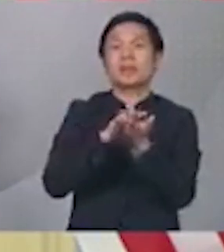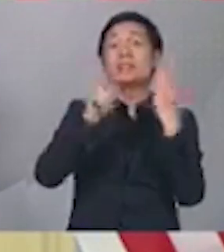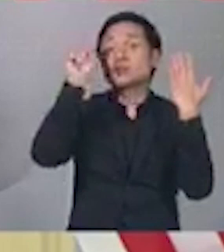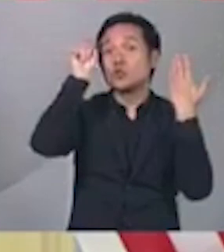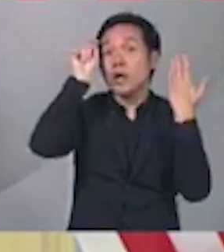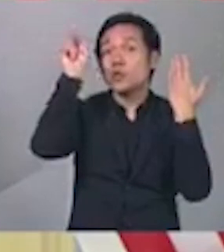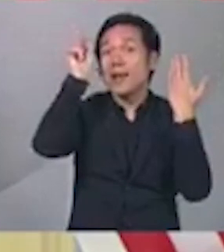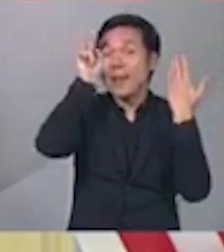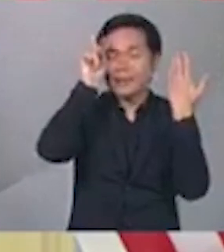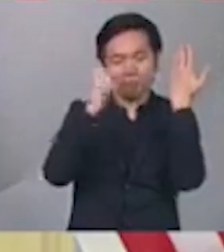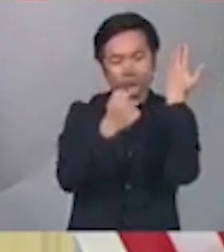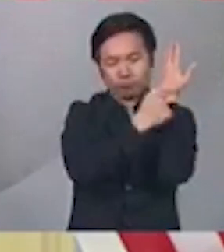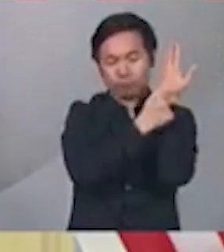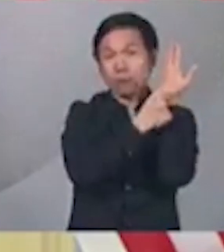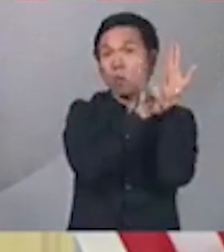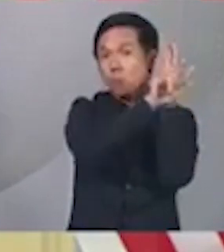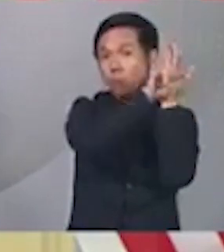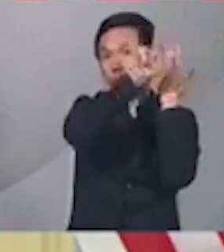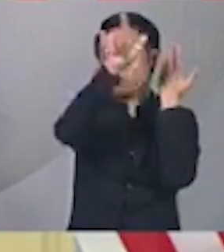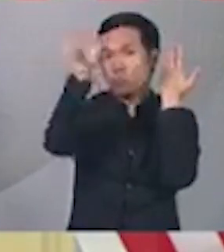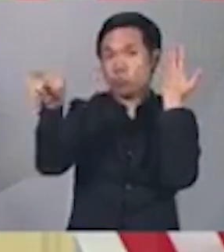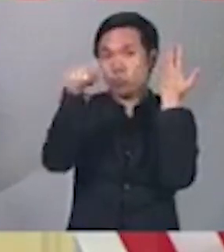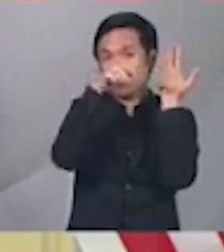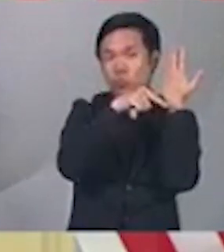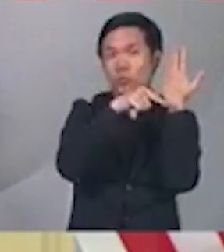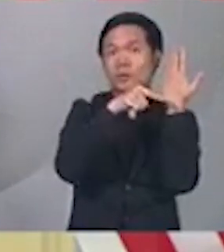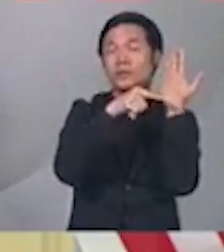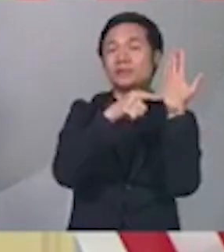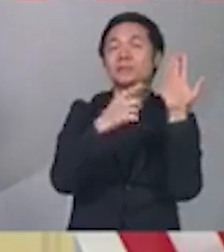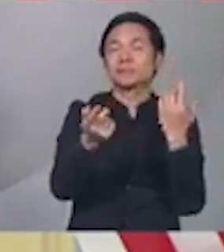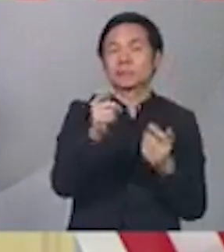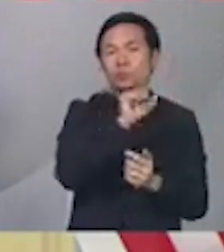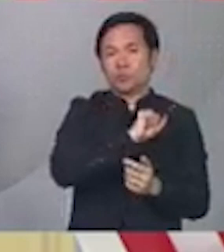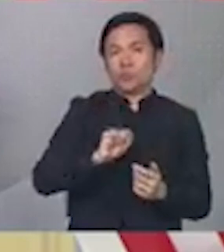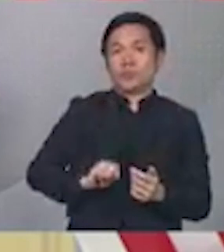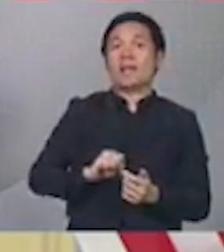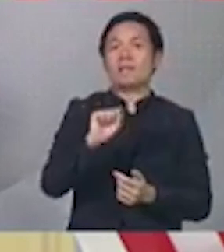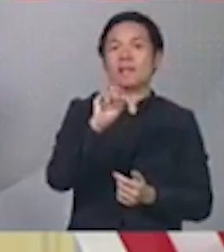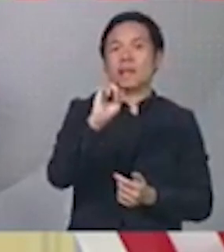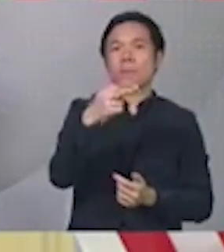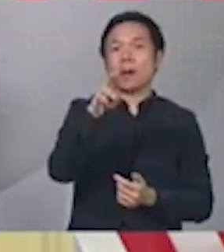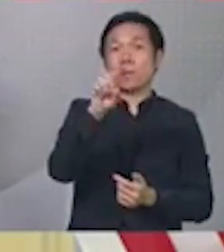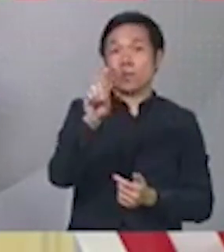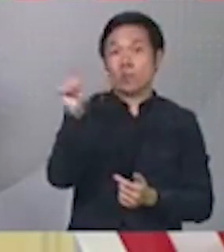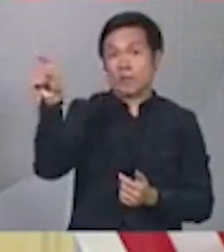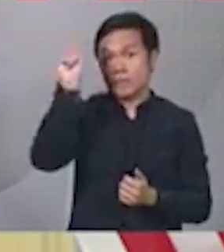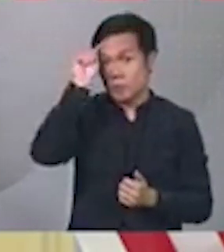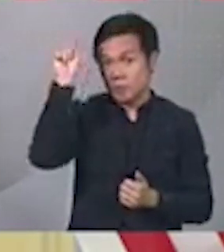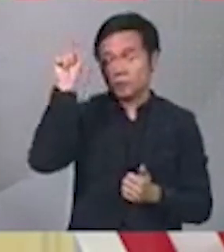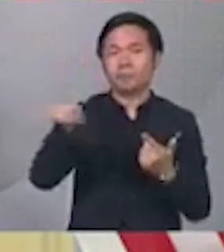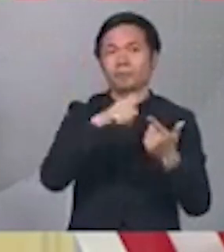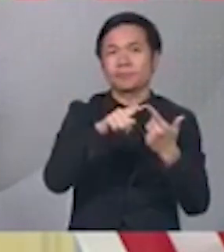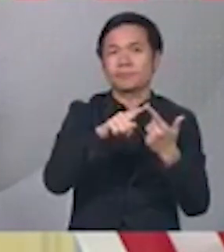Terengganu dan Kelantan akan diterbangkan dari lapangan terbang Sutan Mahmud Kuala Terengganu manakala bagi